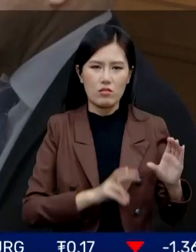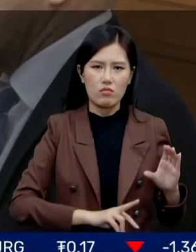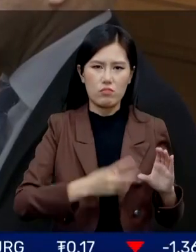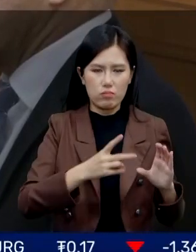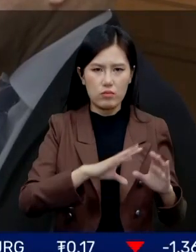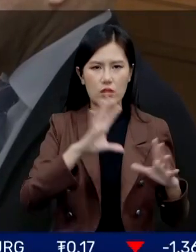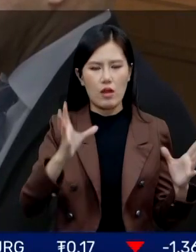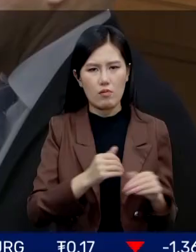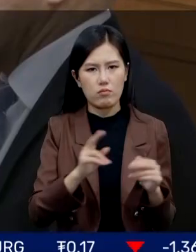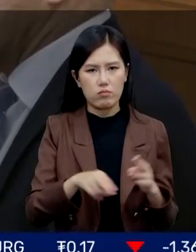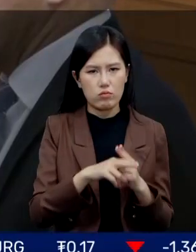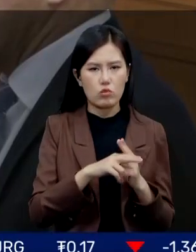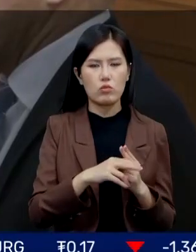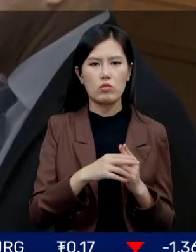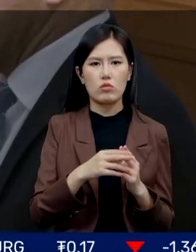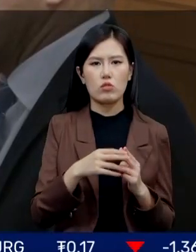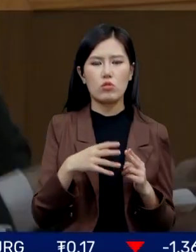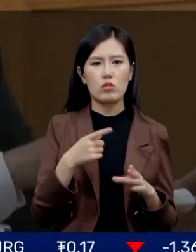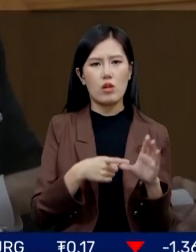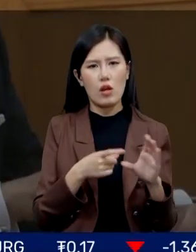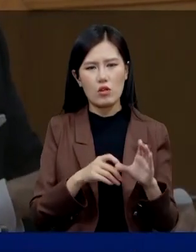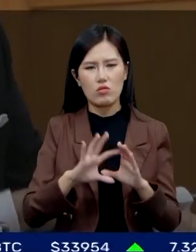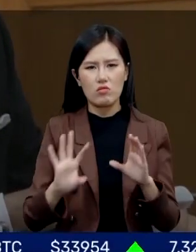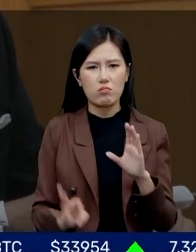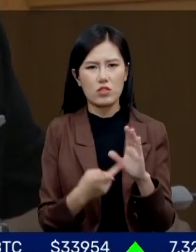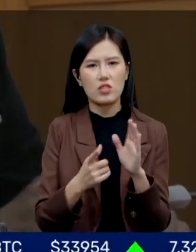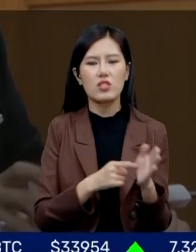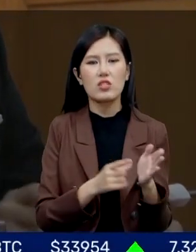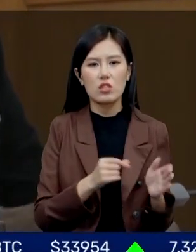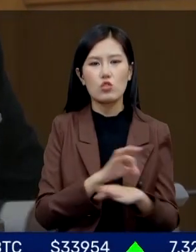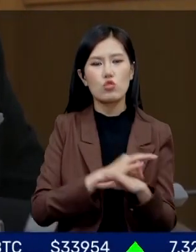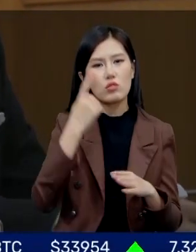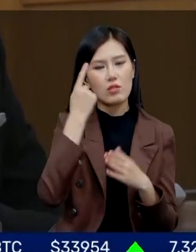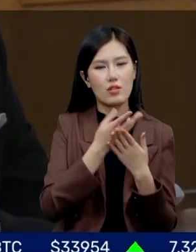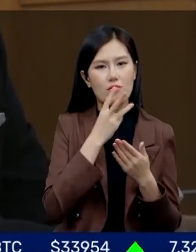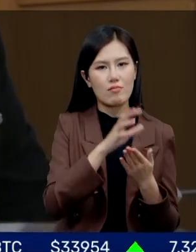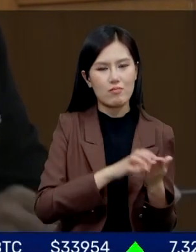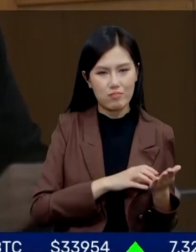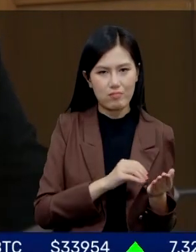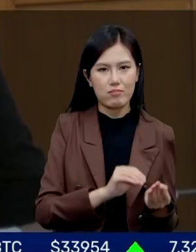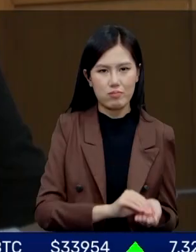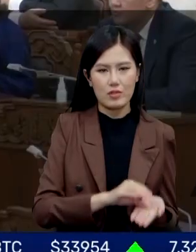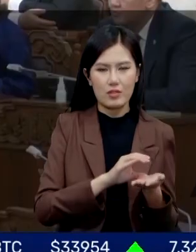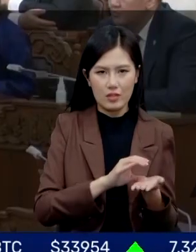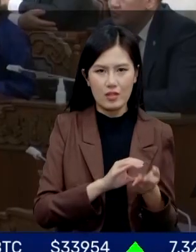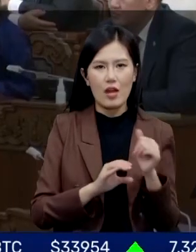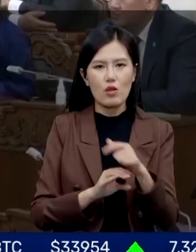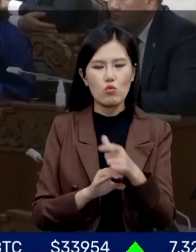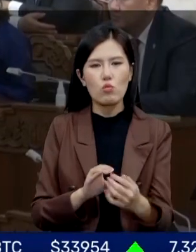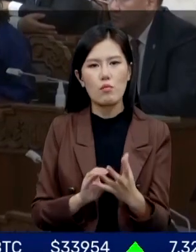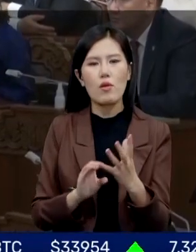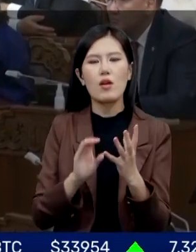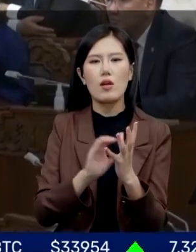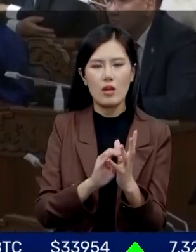гаргах шаардлагатай бол татварын суурь шинжилэл хийх зэрэг шийдвэрийн төсөл боловсруулж танилцуулах үр бүхий ажлын хэсгийг төсвийн байнгын хорооны